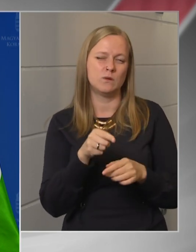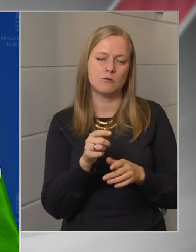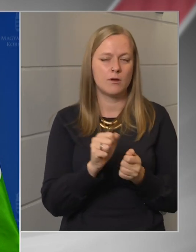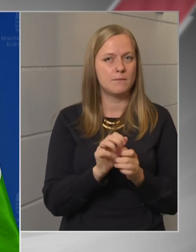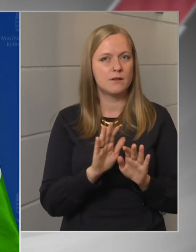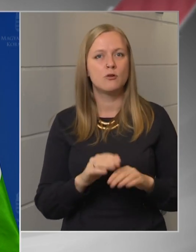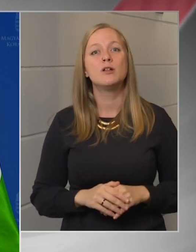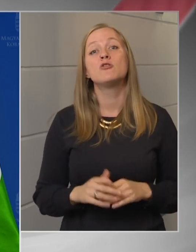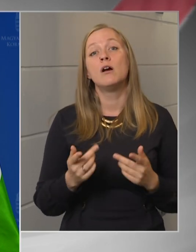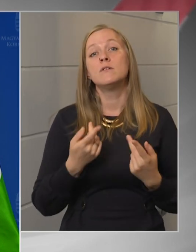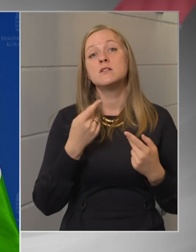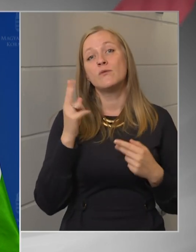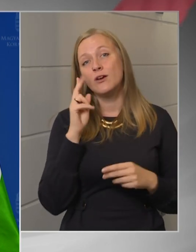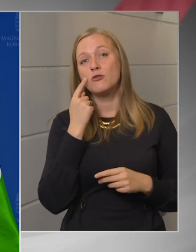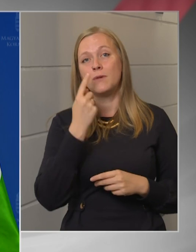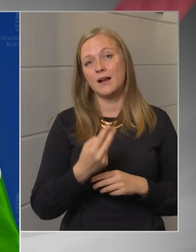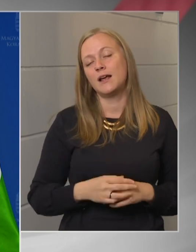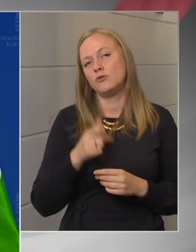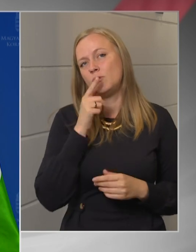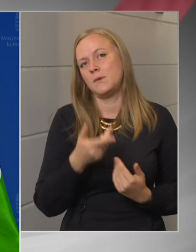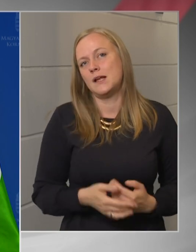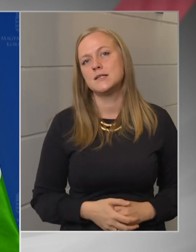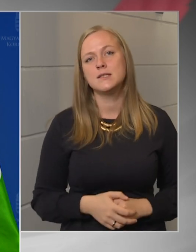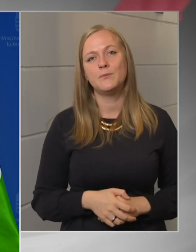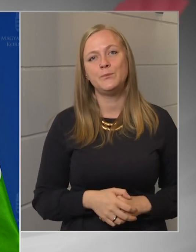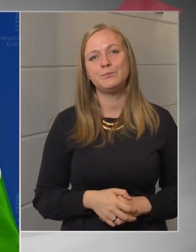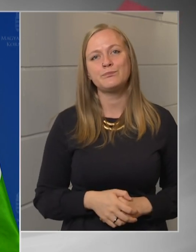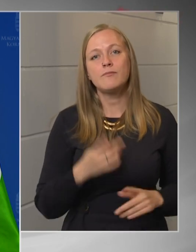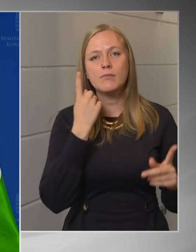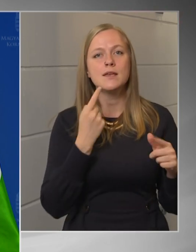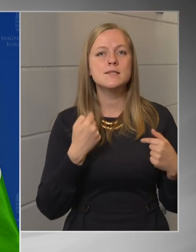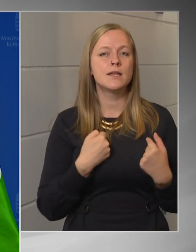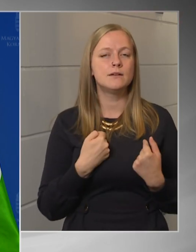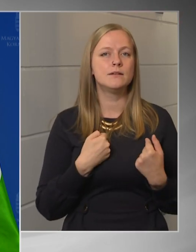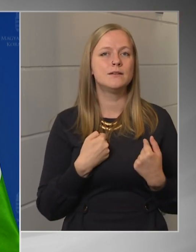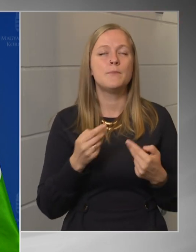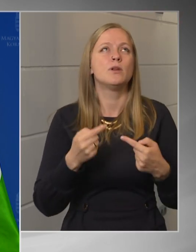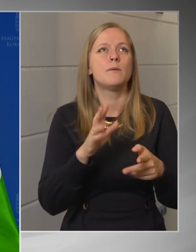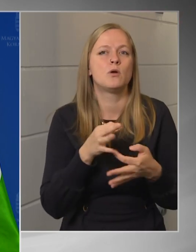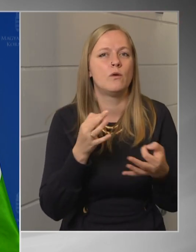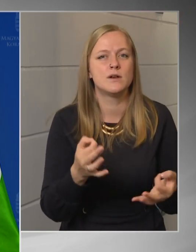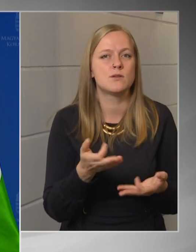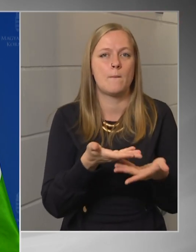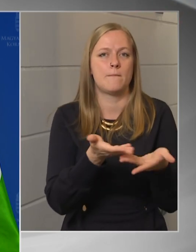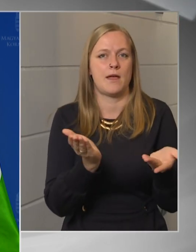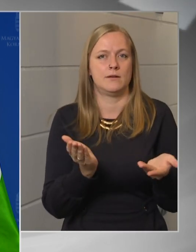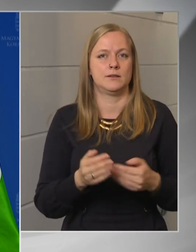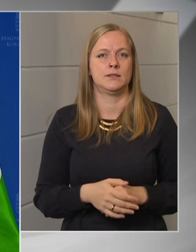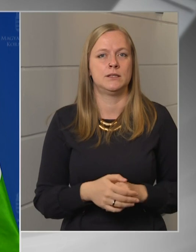És a szolákoknál is meglátjuk, hogy még mi lesz. Tehát szerintem egyéb, miért nem arról van szó, hogy bárki